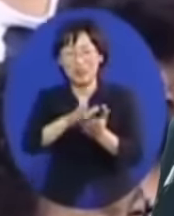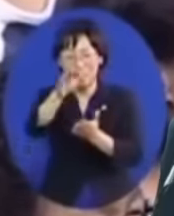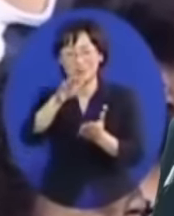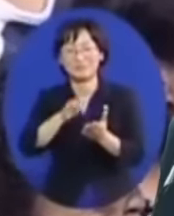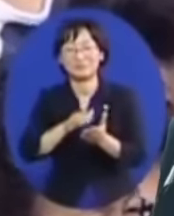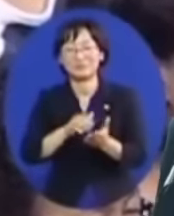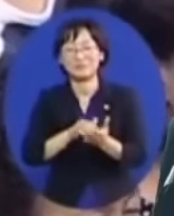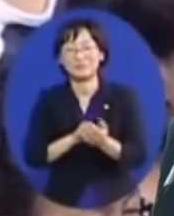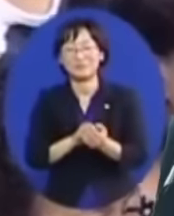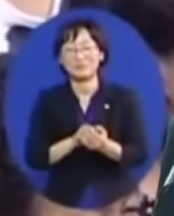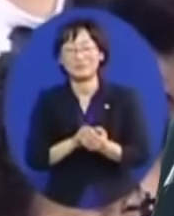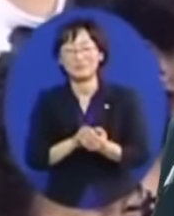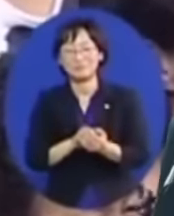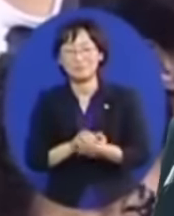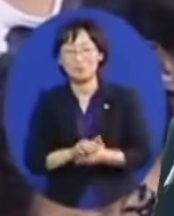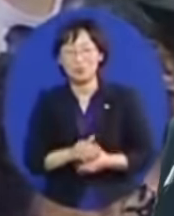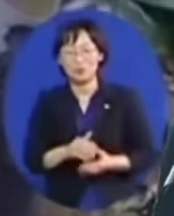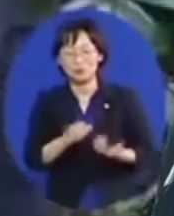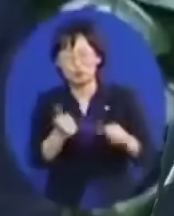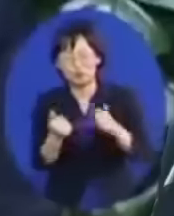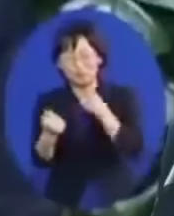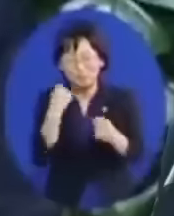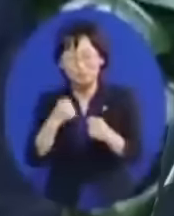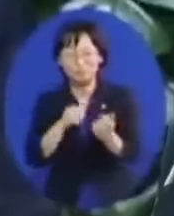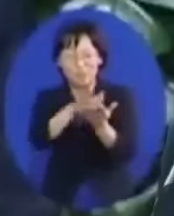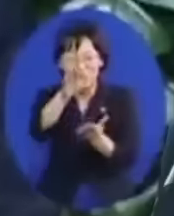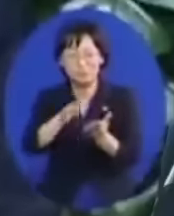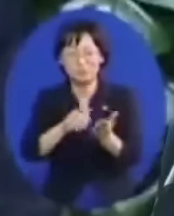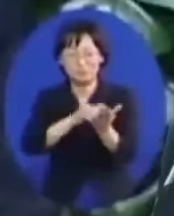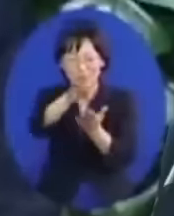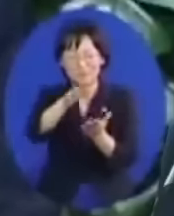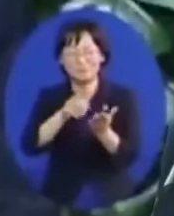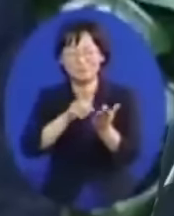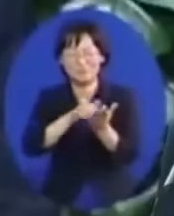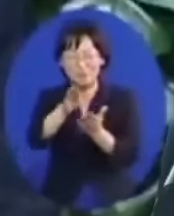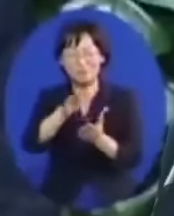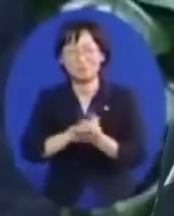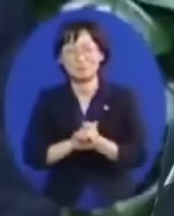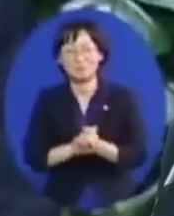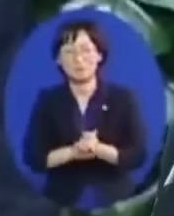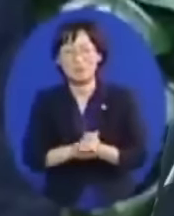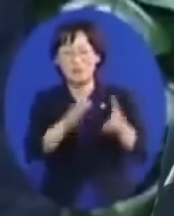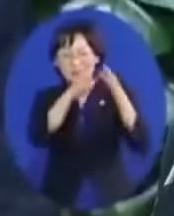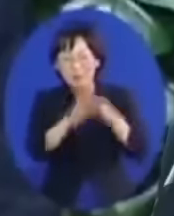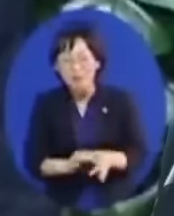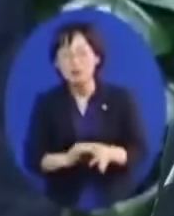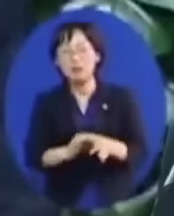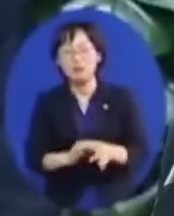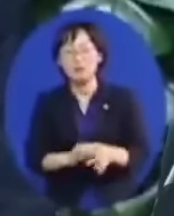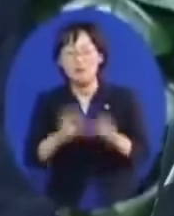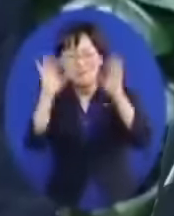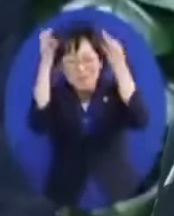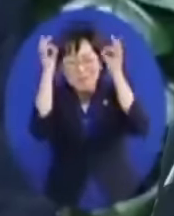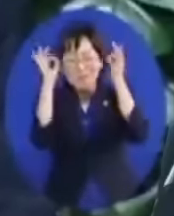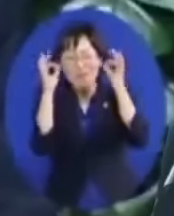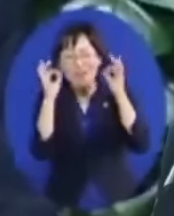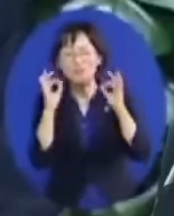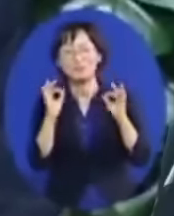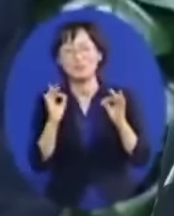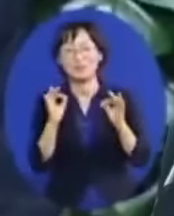나가라 죽기 아니면 살기로 나가라 계속 그렇게 하는 것입니다. 땀을 뻘뻘